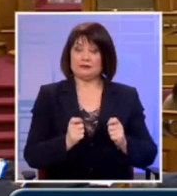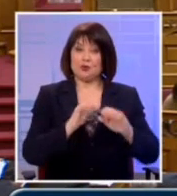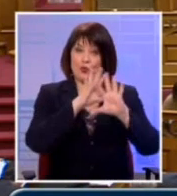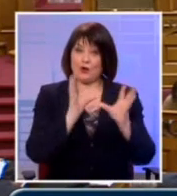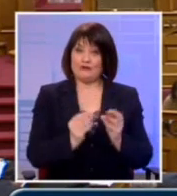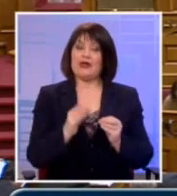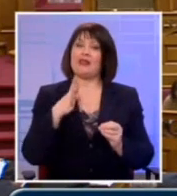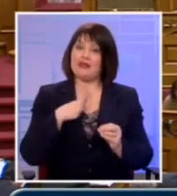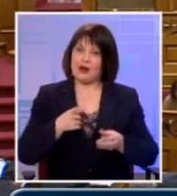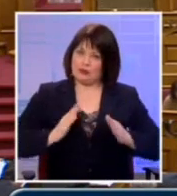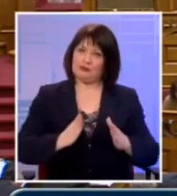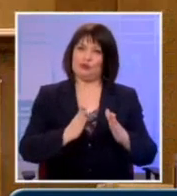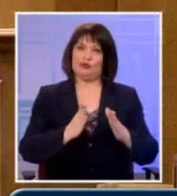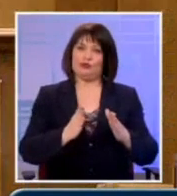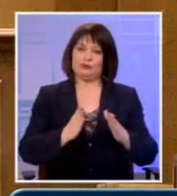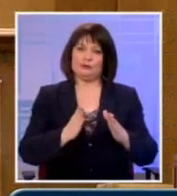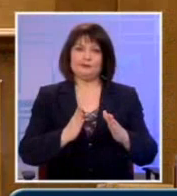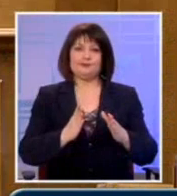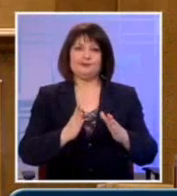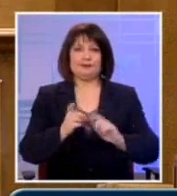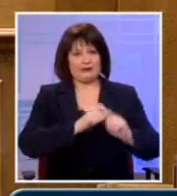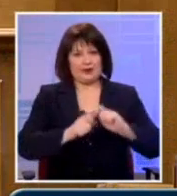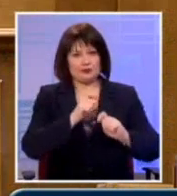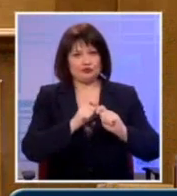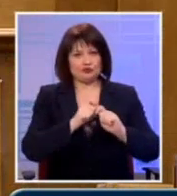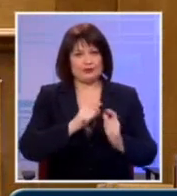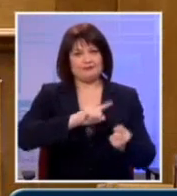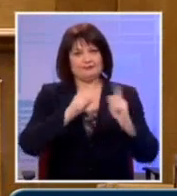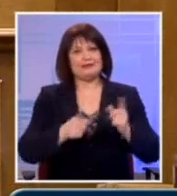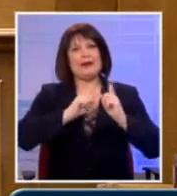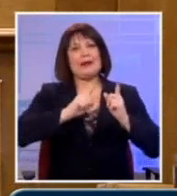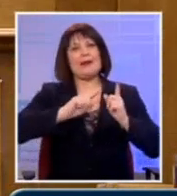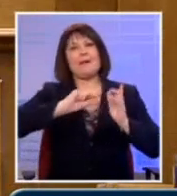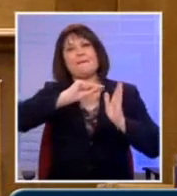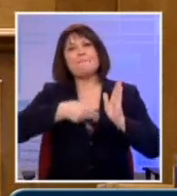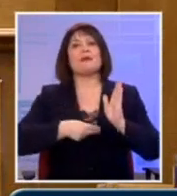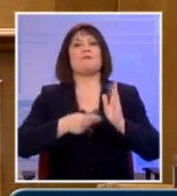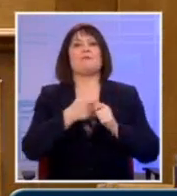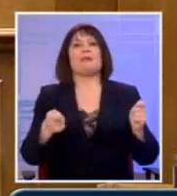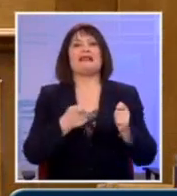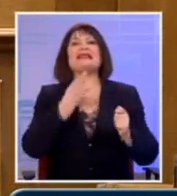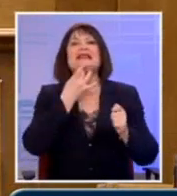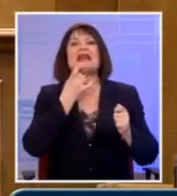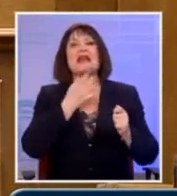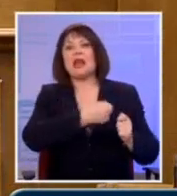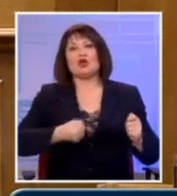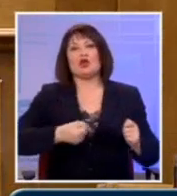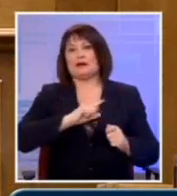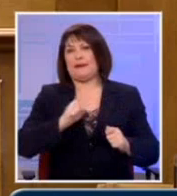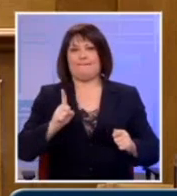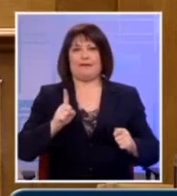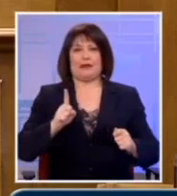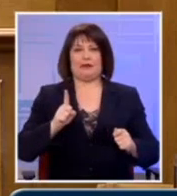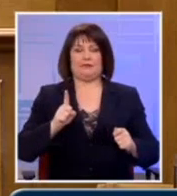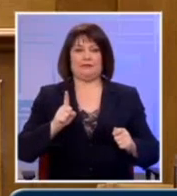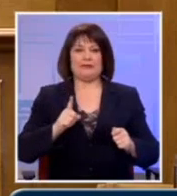Οι αλλαγές αυτές που θέλουμε να προωθήσουμε είναι στον αντίποδα μνημονιακών μέτρων σκληρής λιτότητας, μέτρων απορρίθμισης